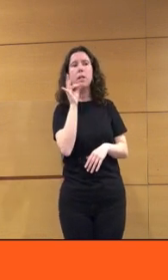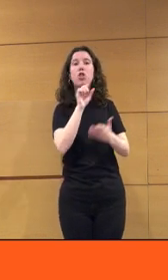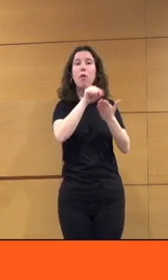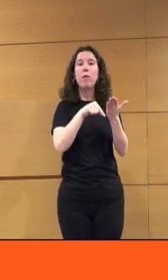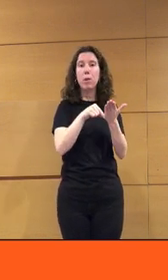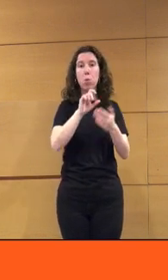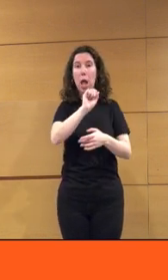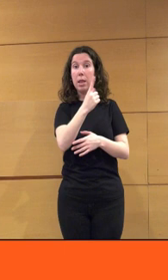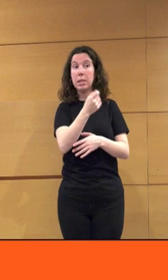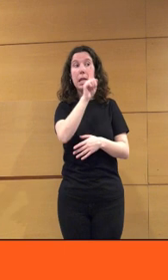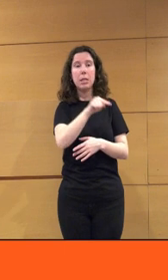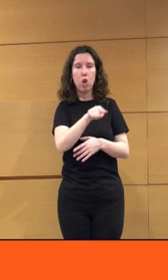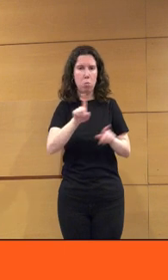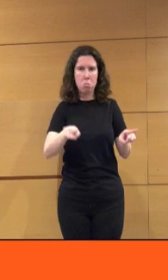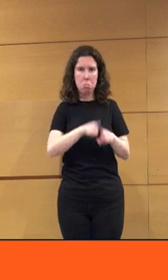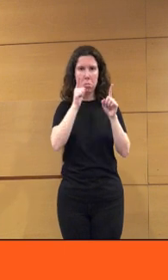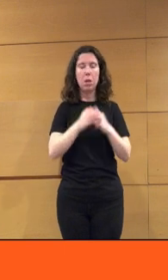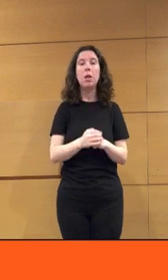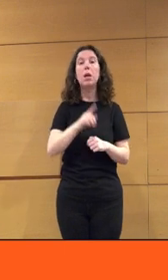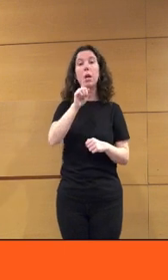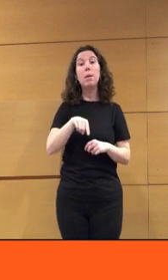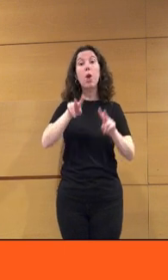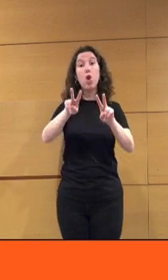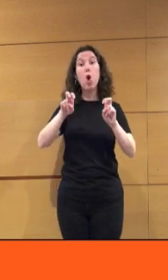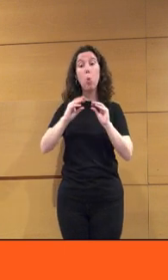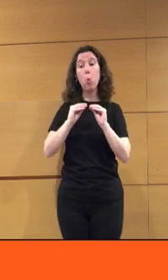Amb el que és el nou tramitador en línia,